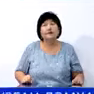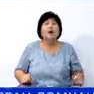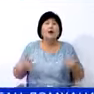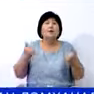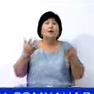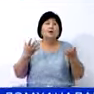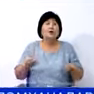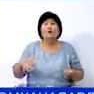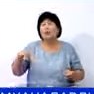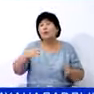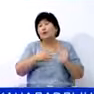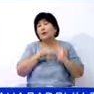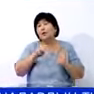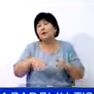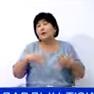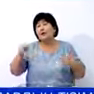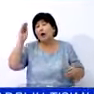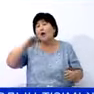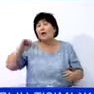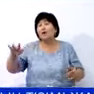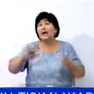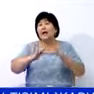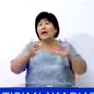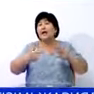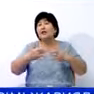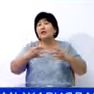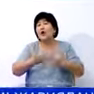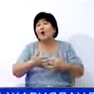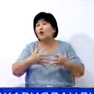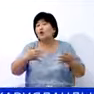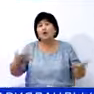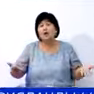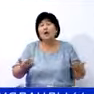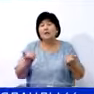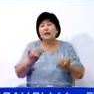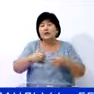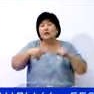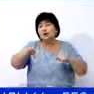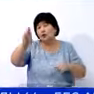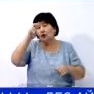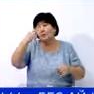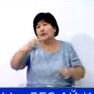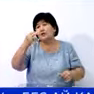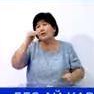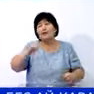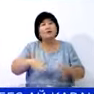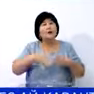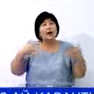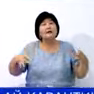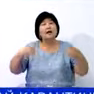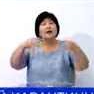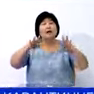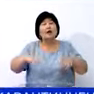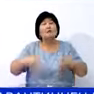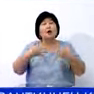Бүгінгі күні облыста 9 мыңнан астам оқушыда электрондық құрылғы жоқ. Мәселені шешу мақсатында үкіметтен 22 мыңнан астам компьютерлік